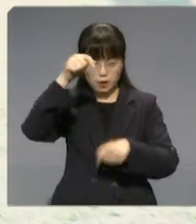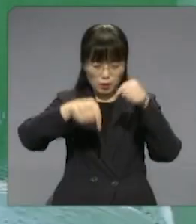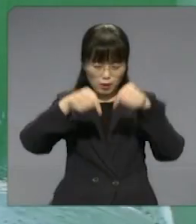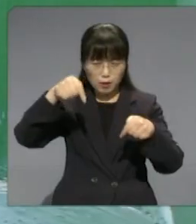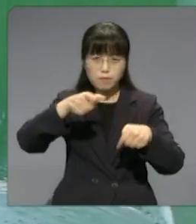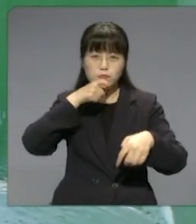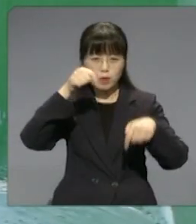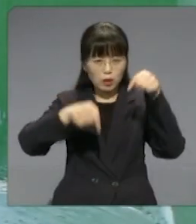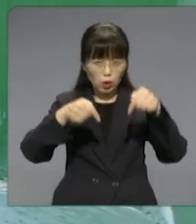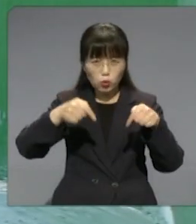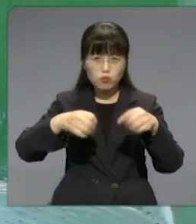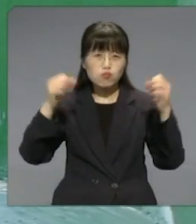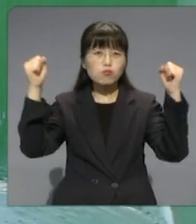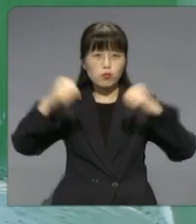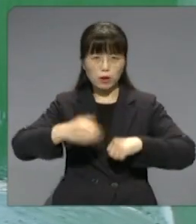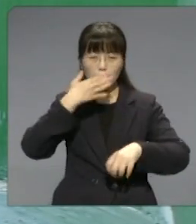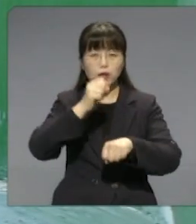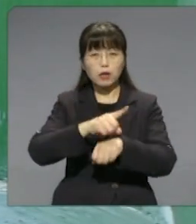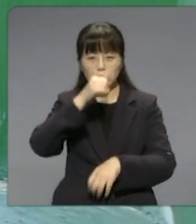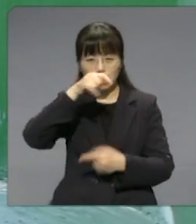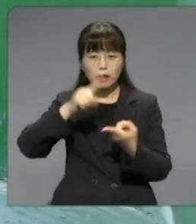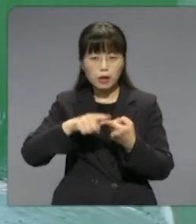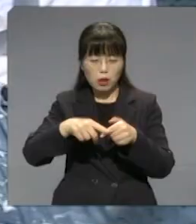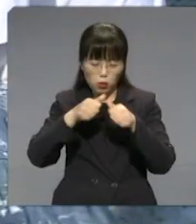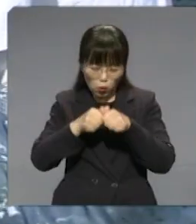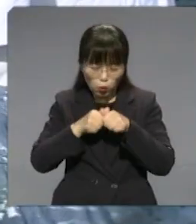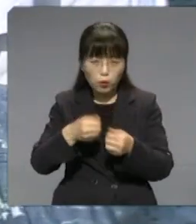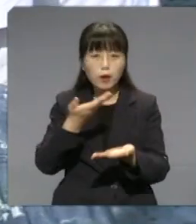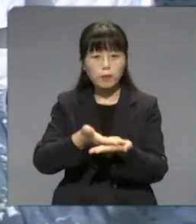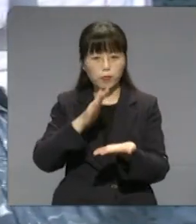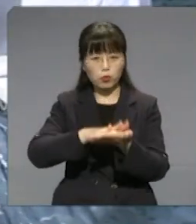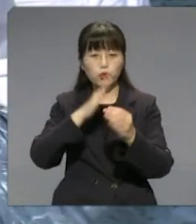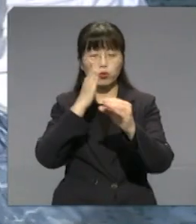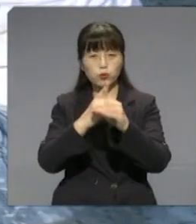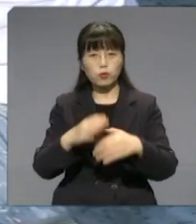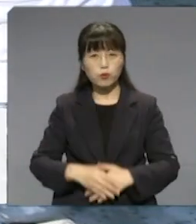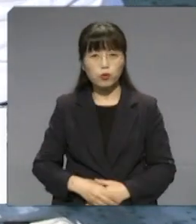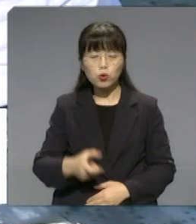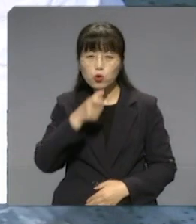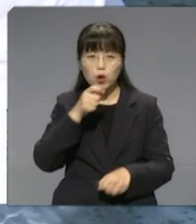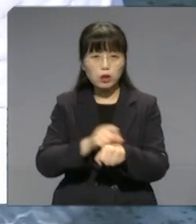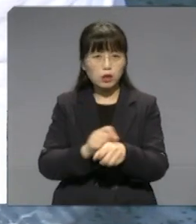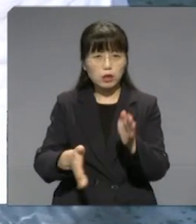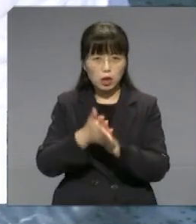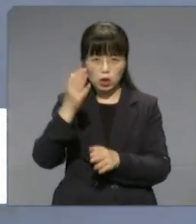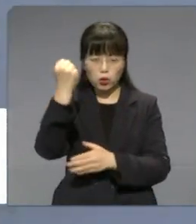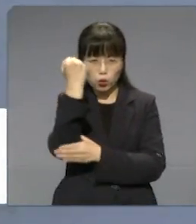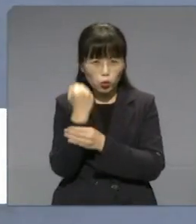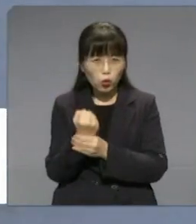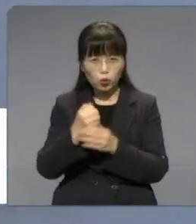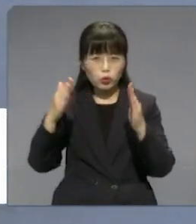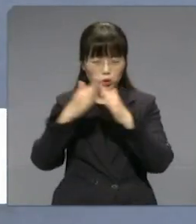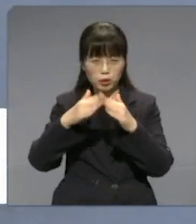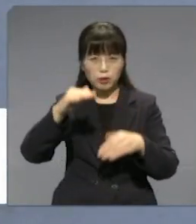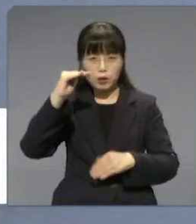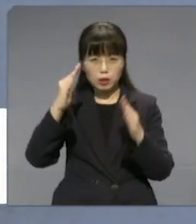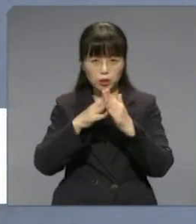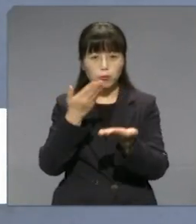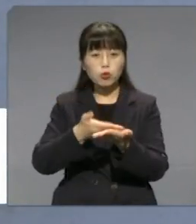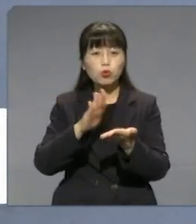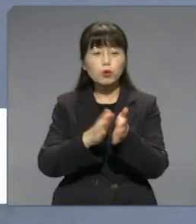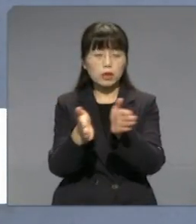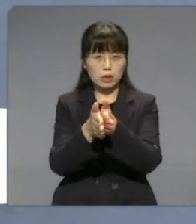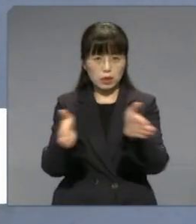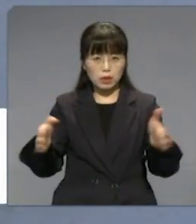비가 세고 무너질 가능성이 있는 곳은 꼼꼼히 보수합니다 수원 특례시가 노후 저주 집수리를